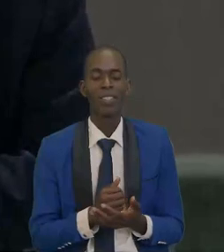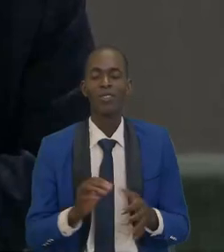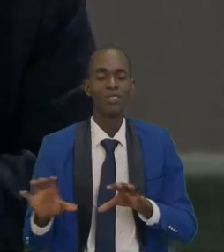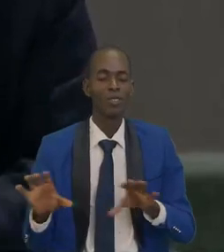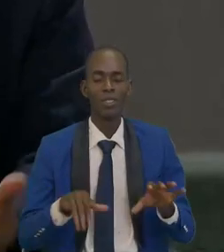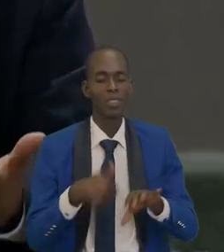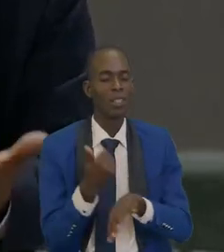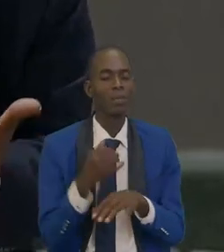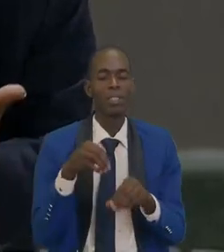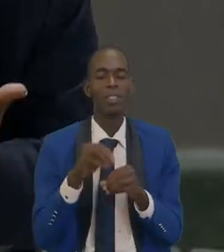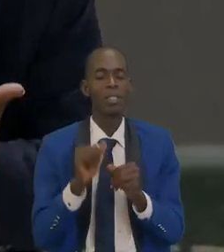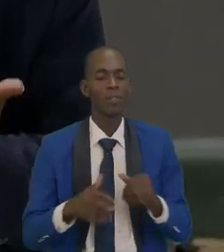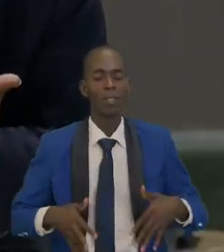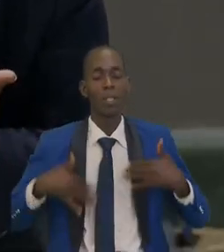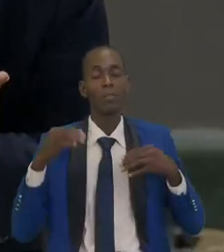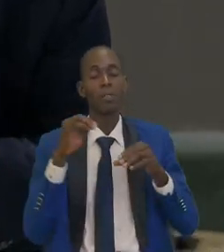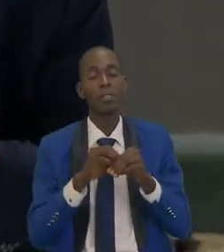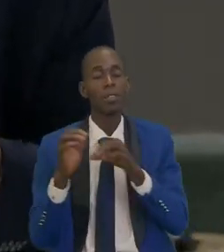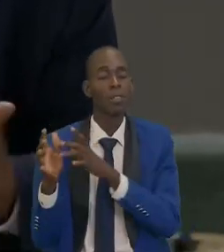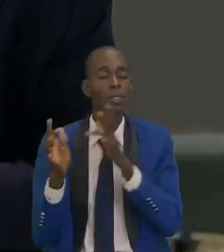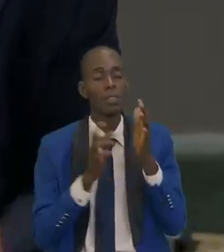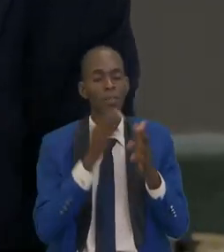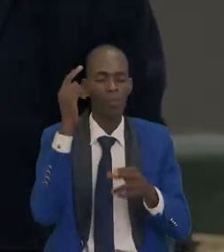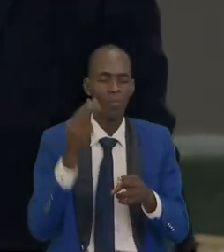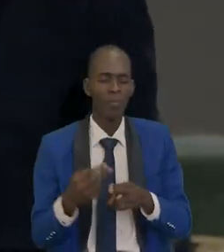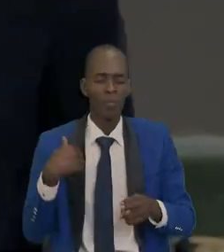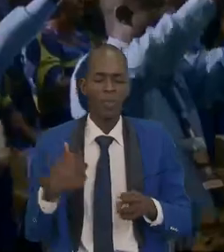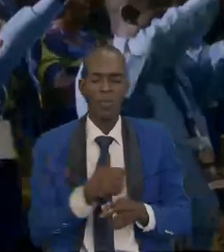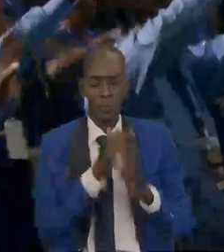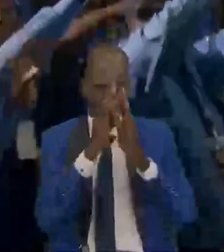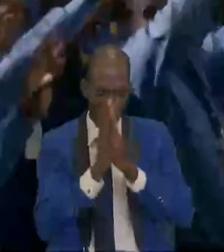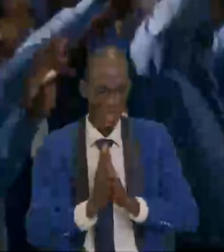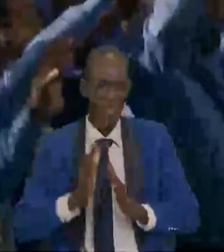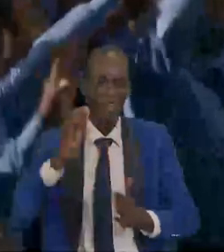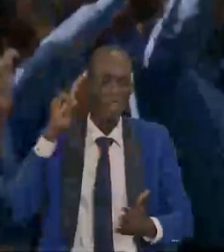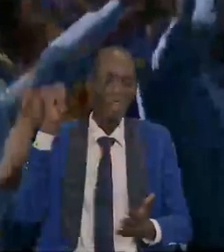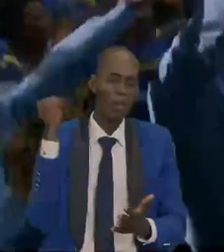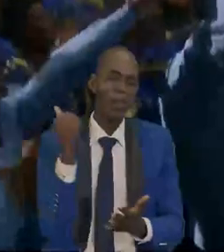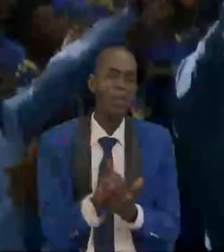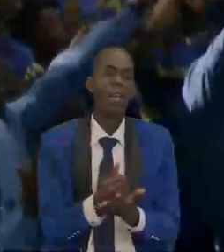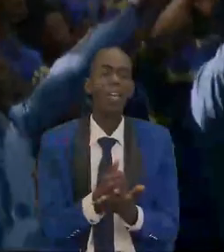Accompli dans chaque vie. Au nom de Jésus, nous prions.